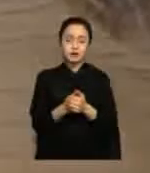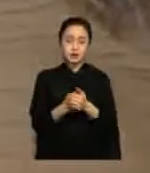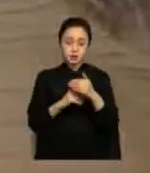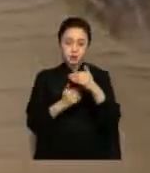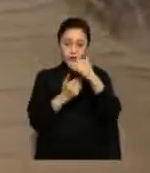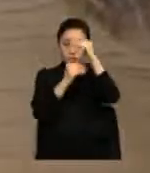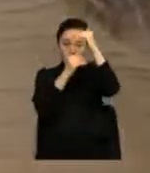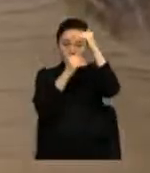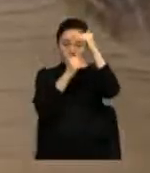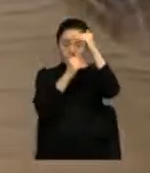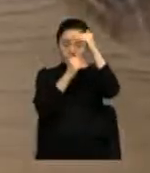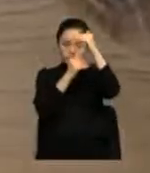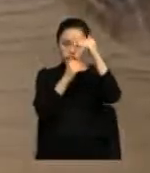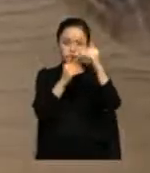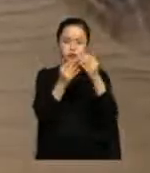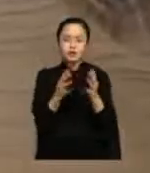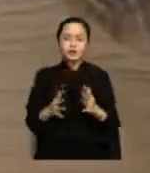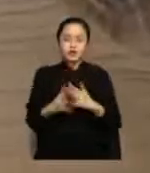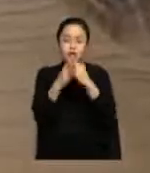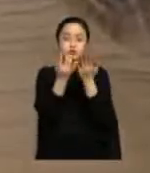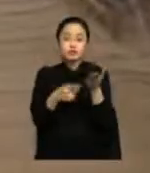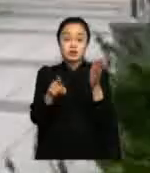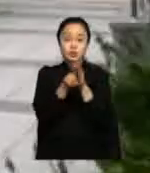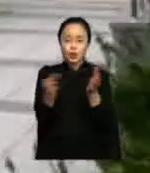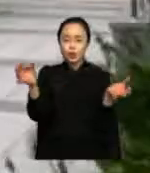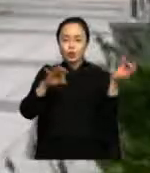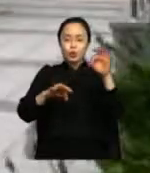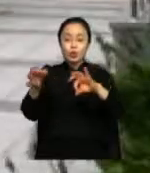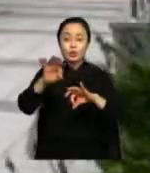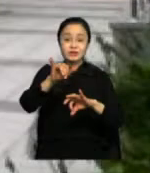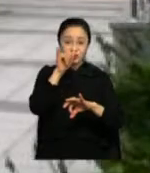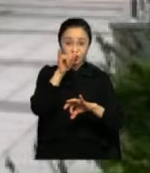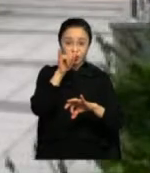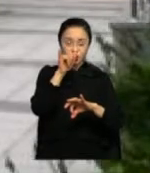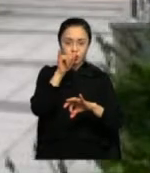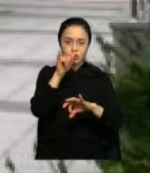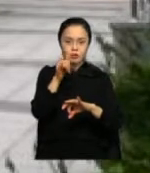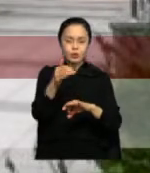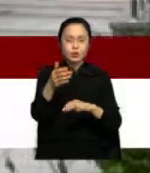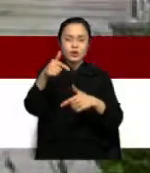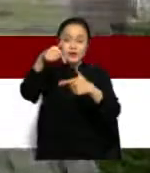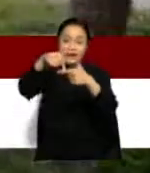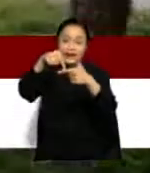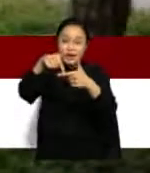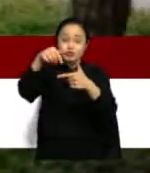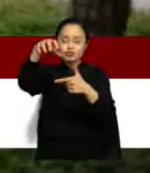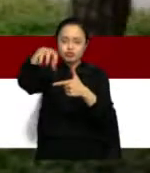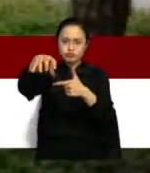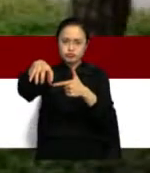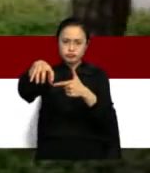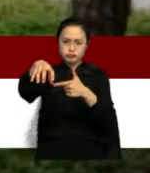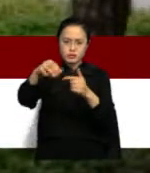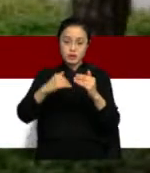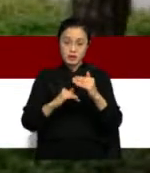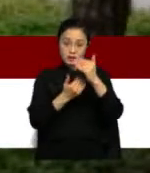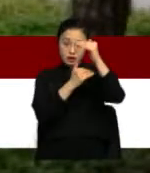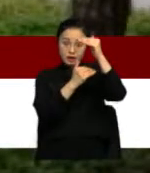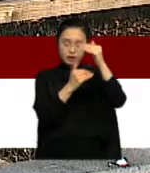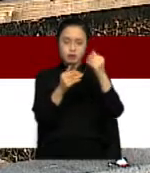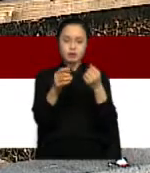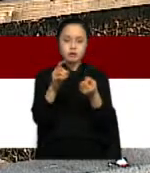잘못이라는 것 비슷한 사례로 강남구 삼성동의 한 아파트는 아파트 4 0 원을 기부 체납한 경우도